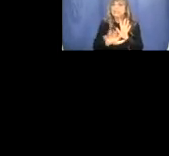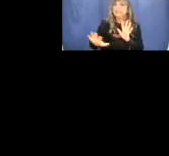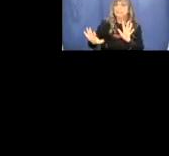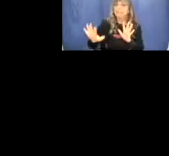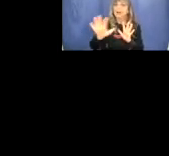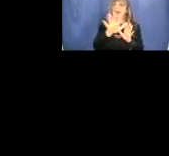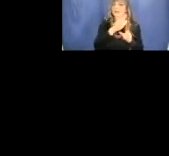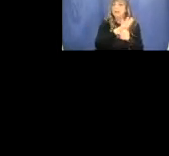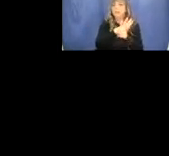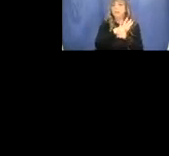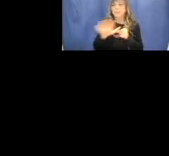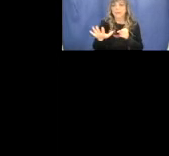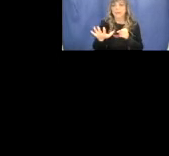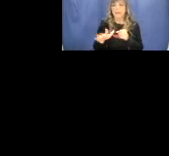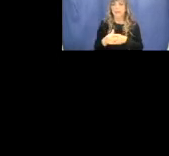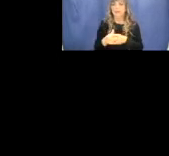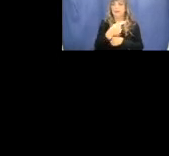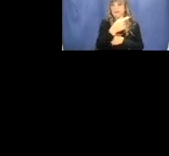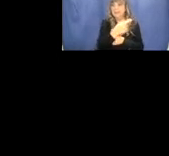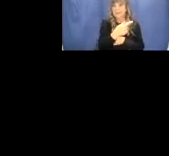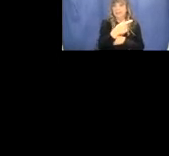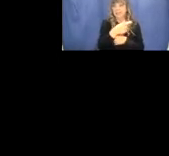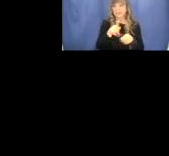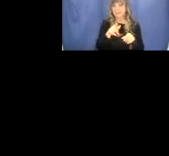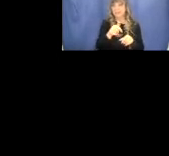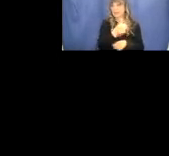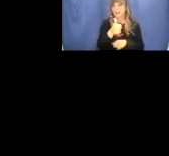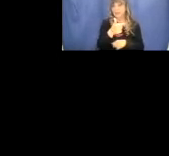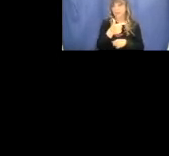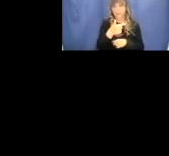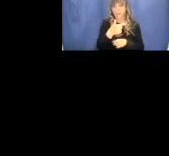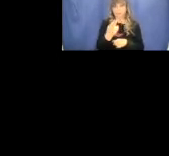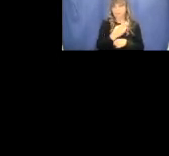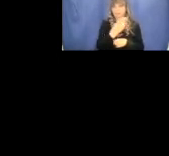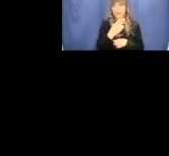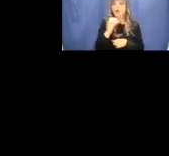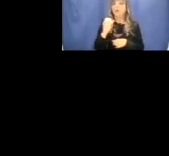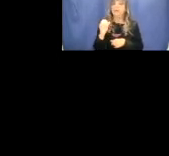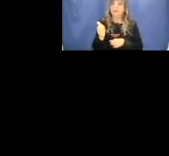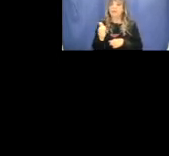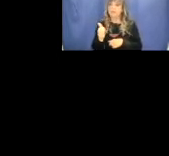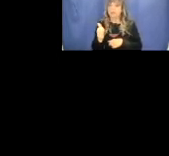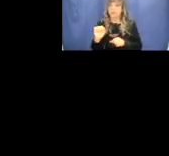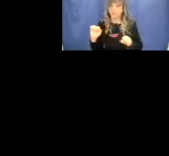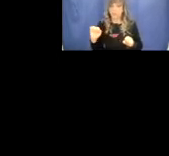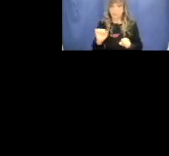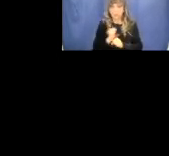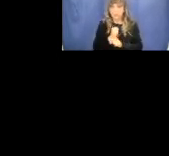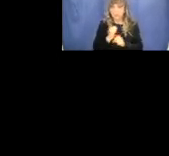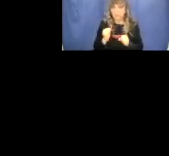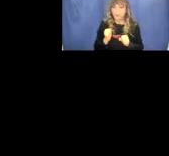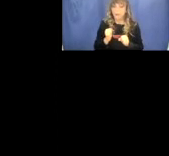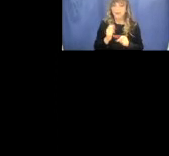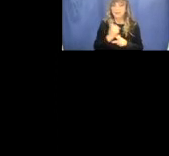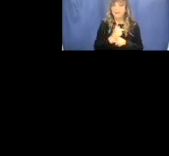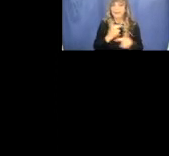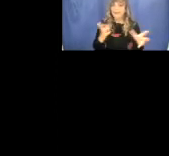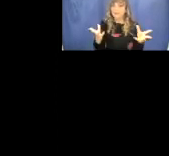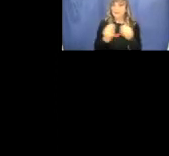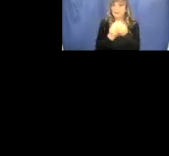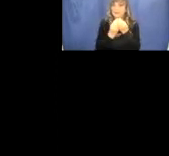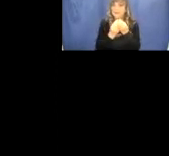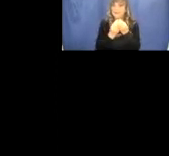interessante perché il tetraedro da solo non ce la fa lo pedro da solo non ce la fa e quindi si devono alle aree